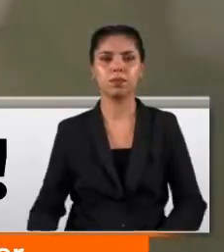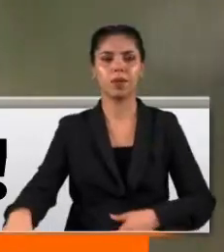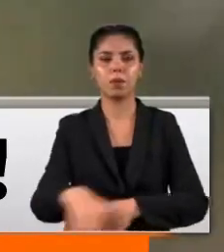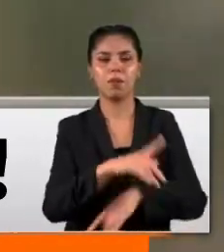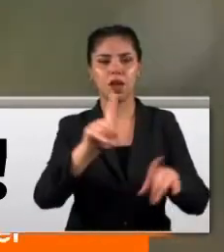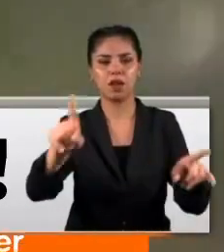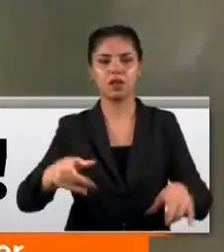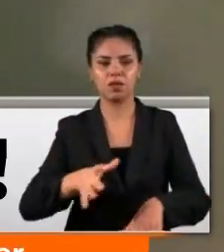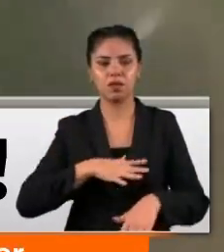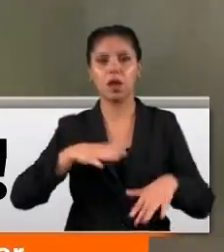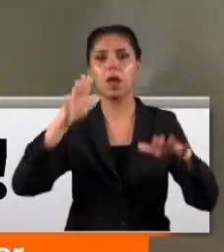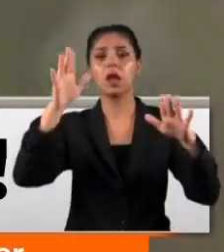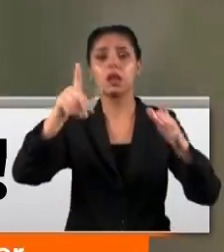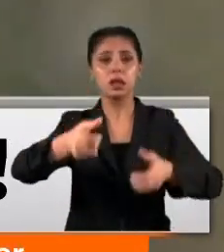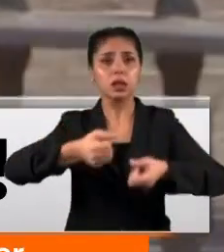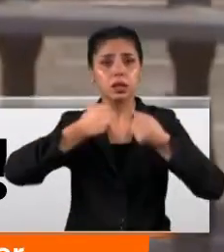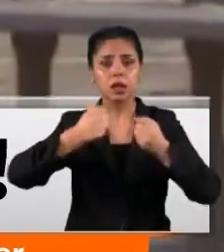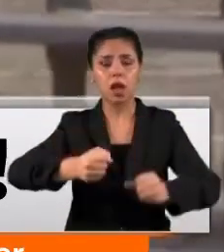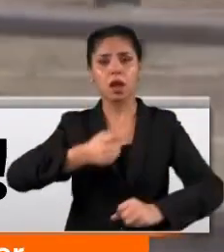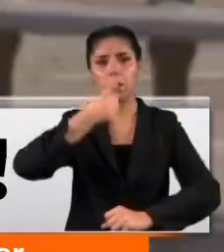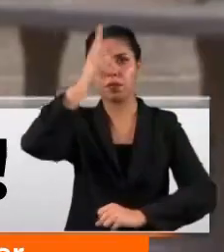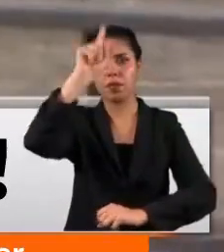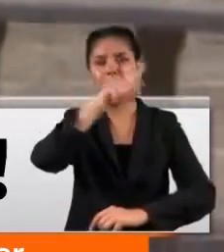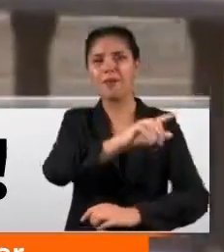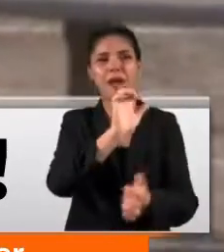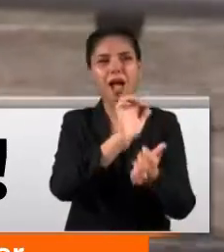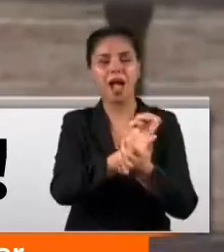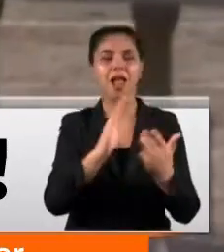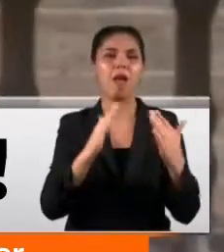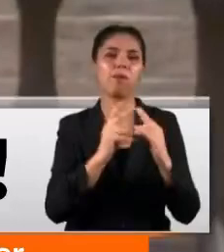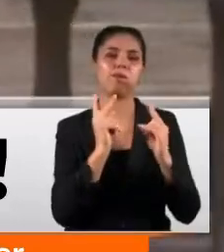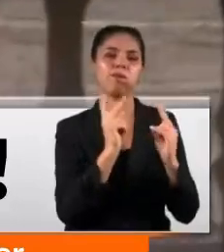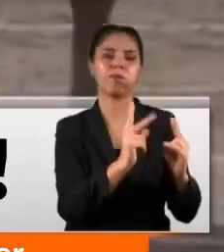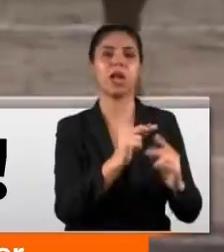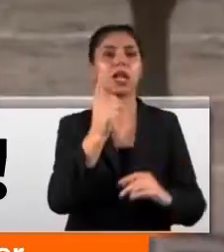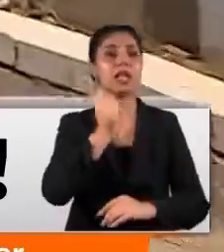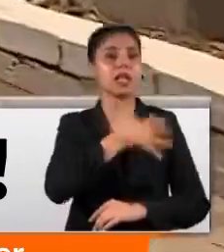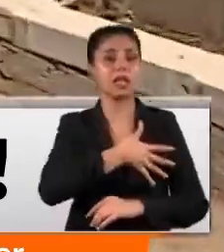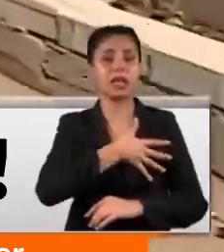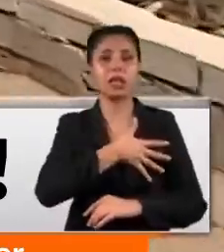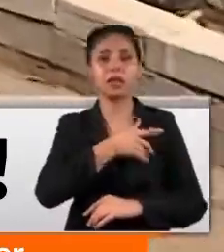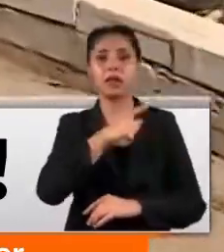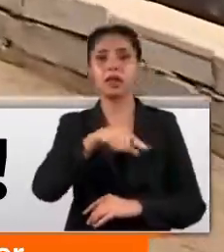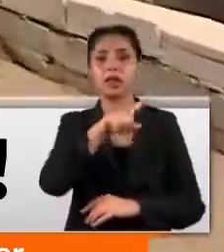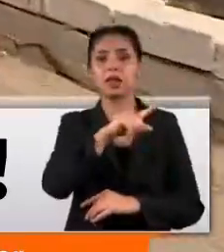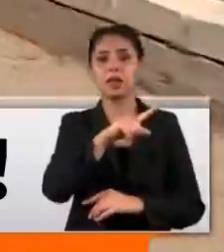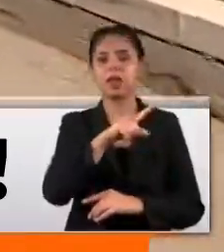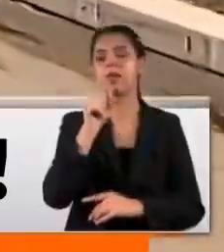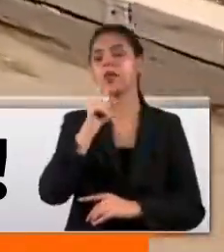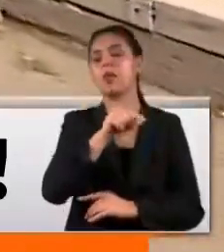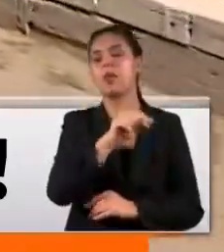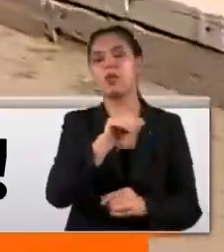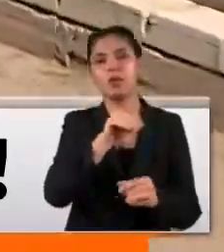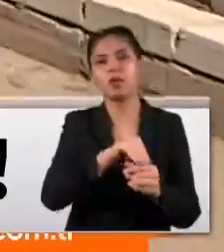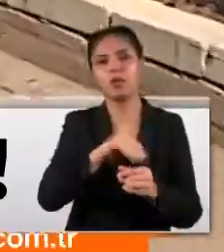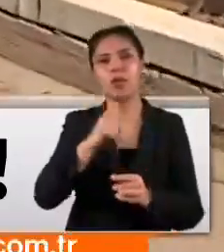Mahalle işgal altında, yıkılmayıp ayakta kalansa sadece Garip ailesinin evi. Ama İsrail evlerini 4-5 metrelik tellerle çevirip